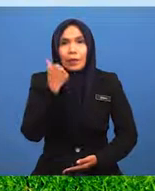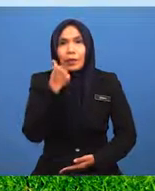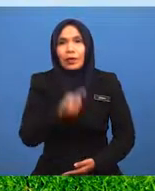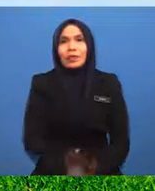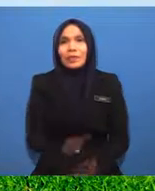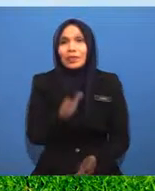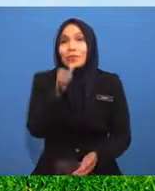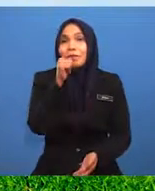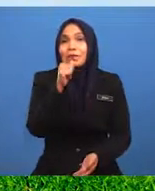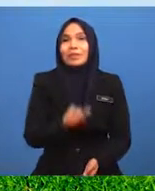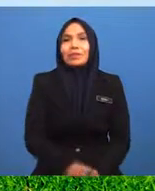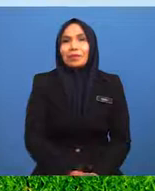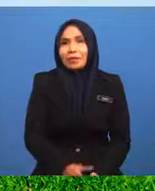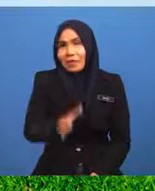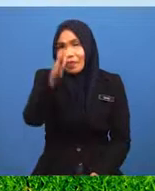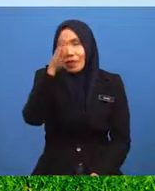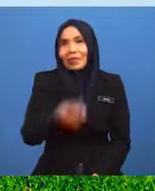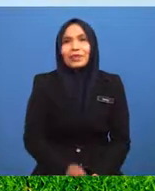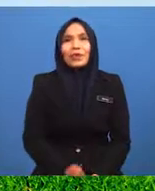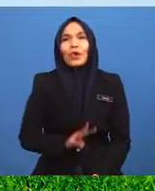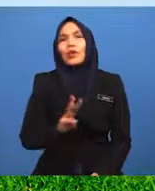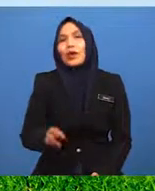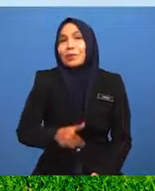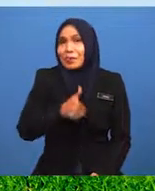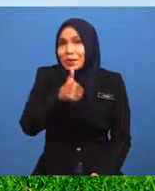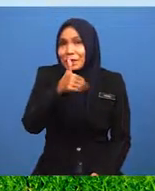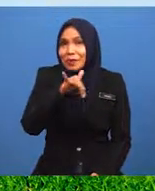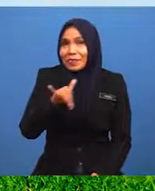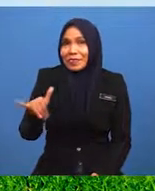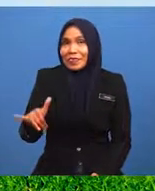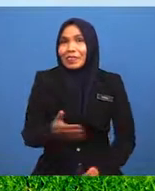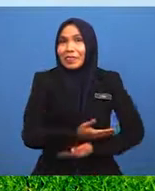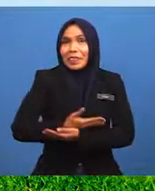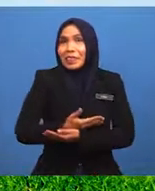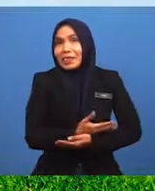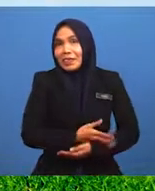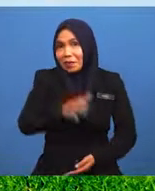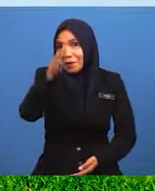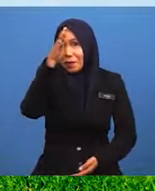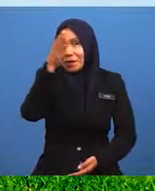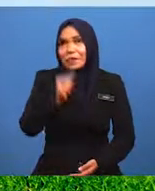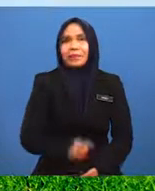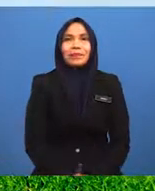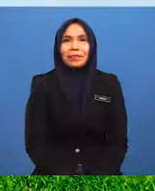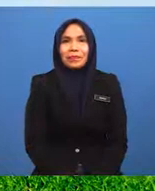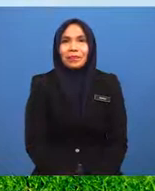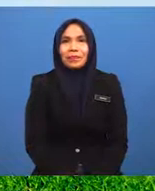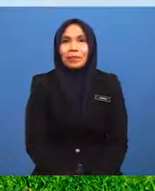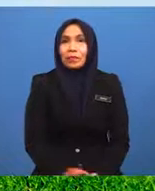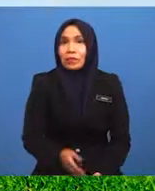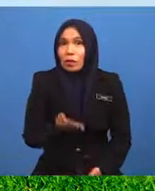Kamu boleh menghulurkan minuman untuk ayah kamu sewaktu ayah pulang dari